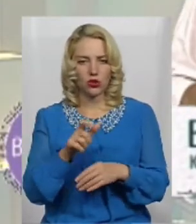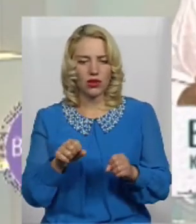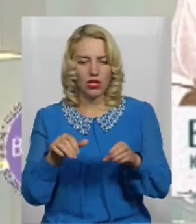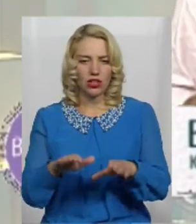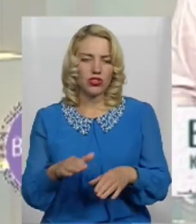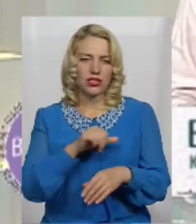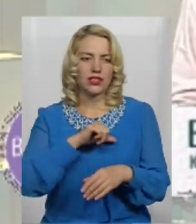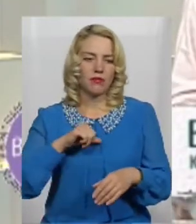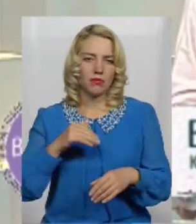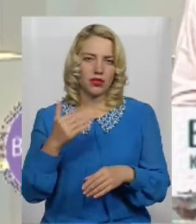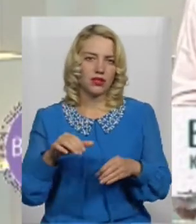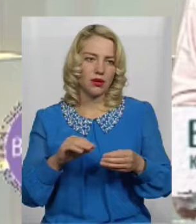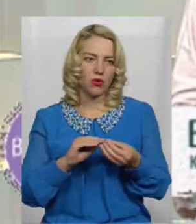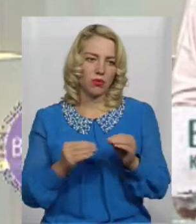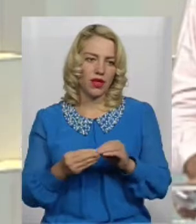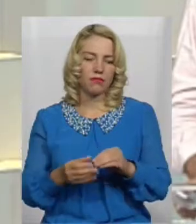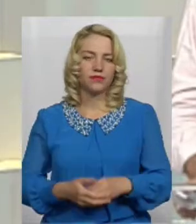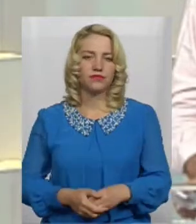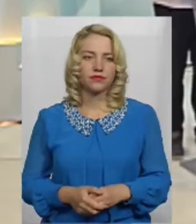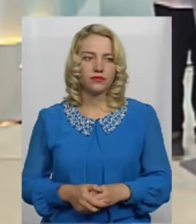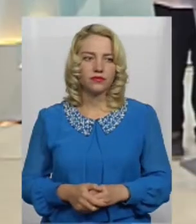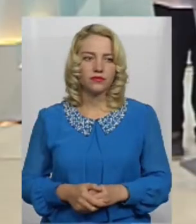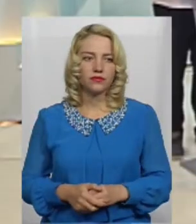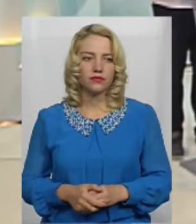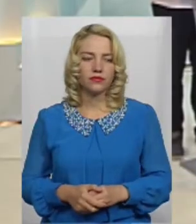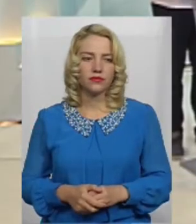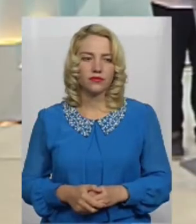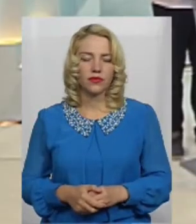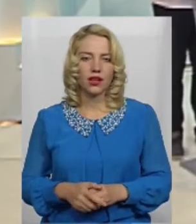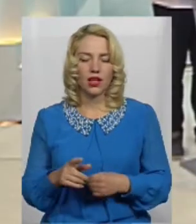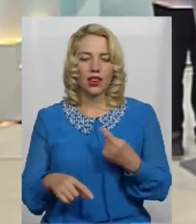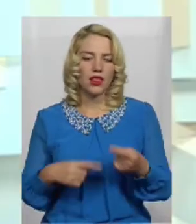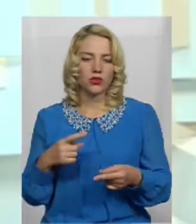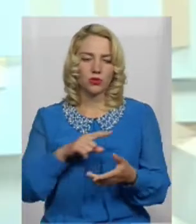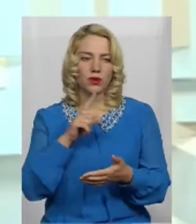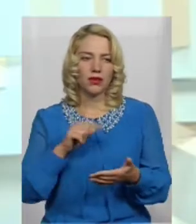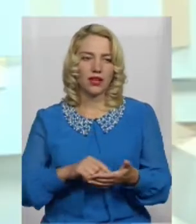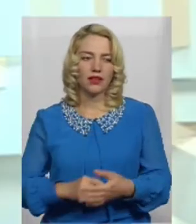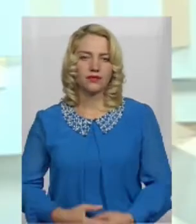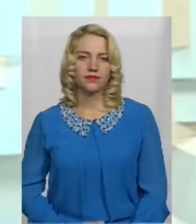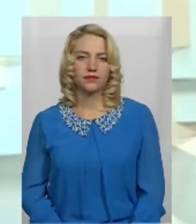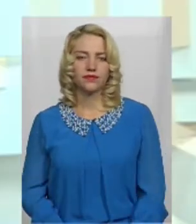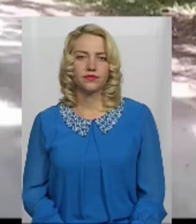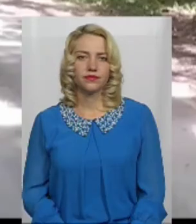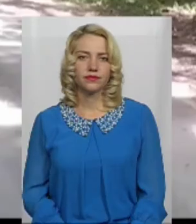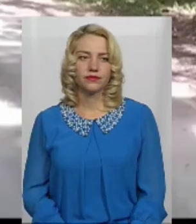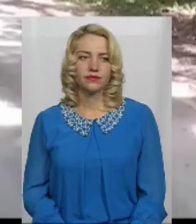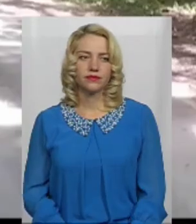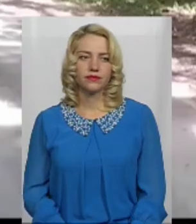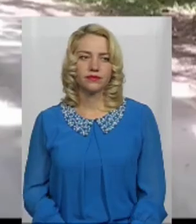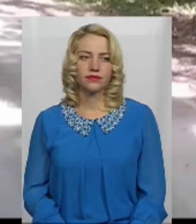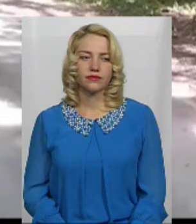вирішувати їхні проблеми. Дякую за відповідь. Наступне питання, прошу.